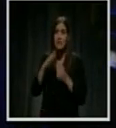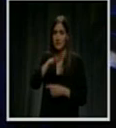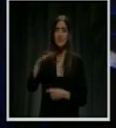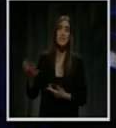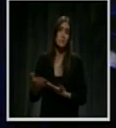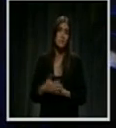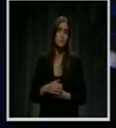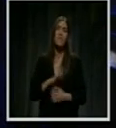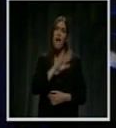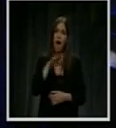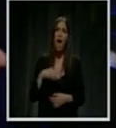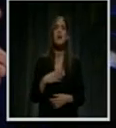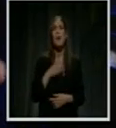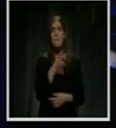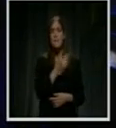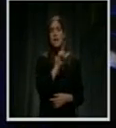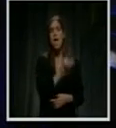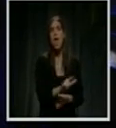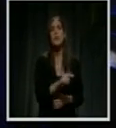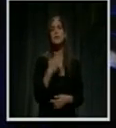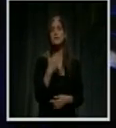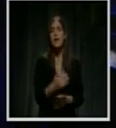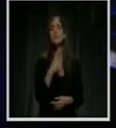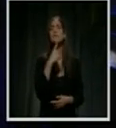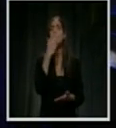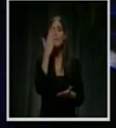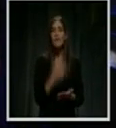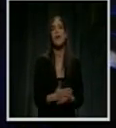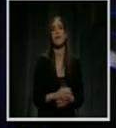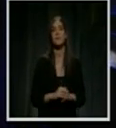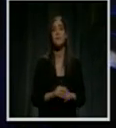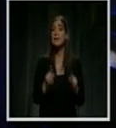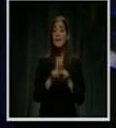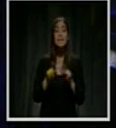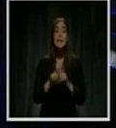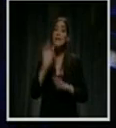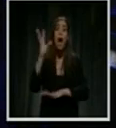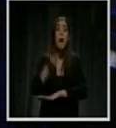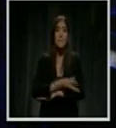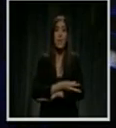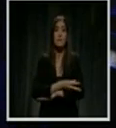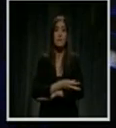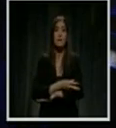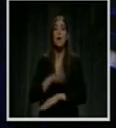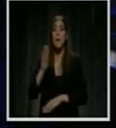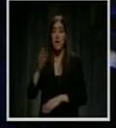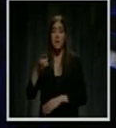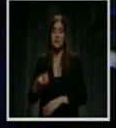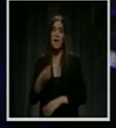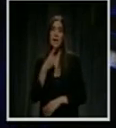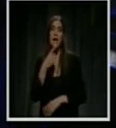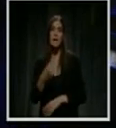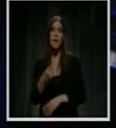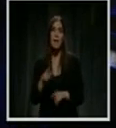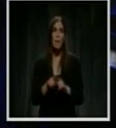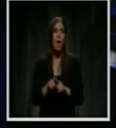ta' kredibilità. Fil-qasam ambjentali l-istess il-kap tal-Oppożizzjoni qed jitkellem b'dak li huwa inkredibbli għaliex